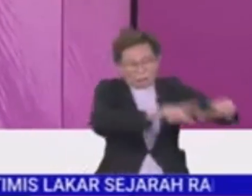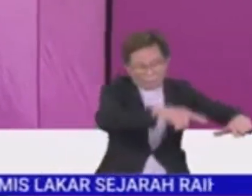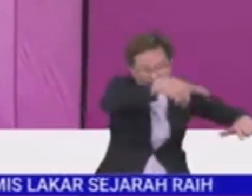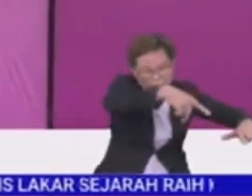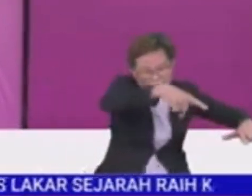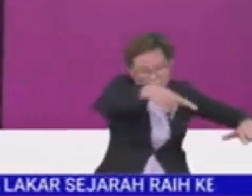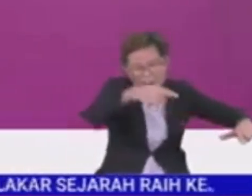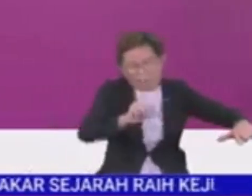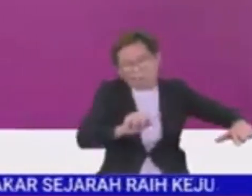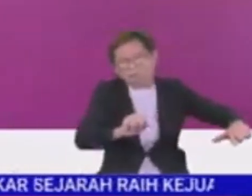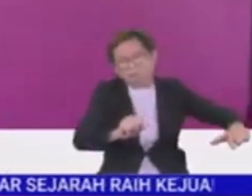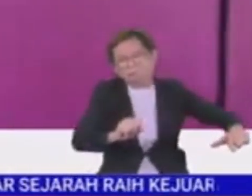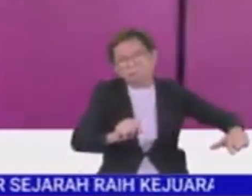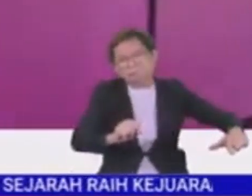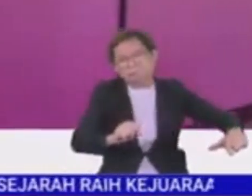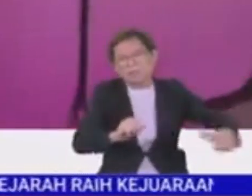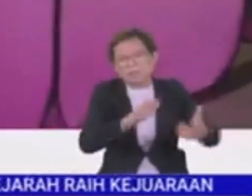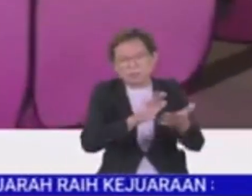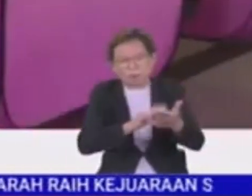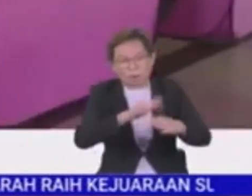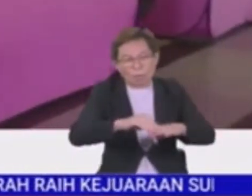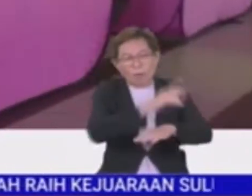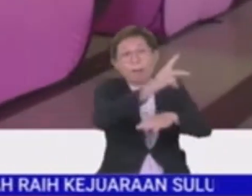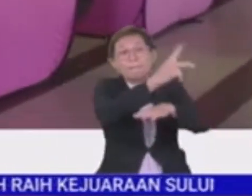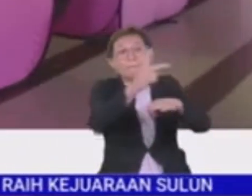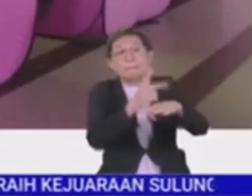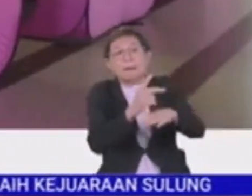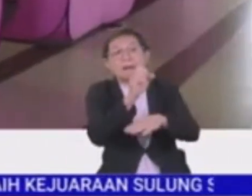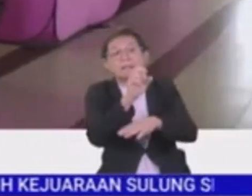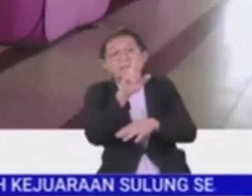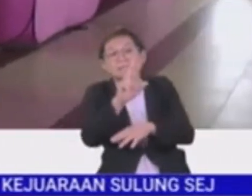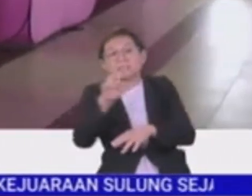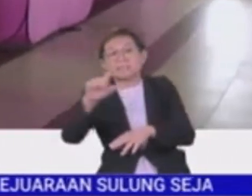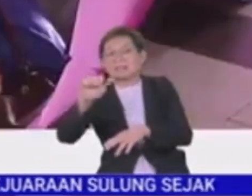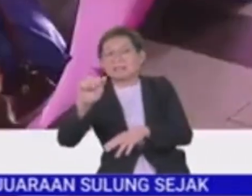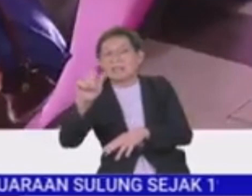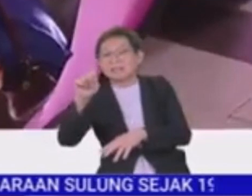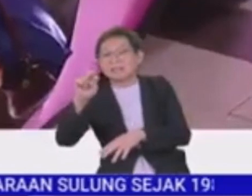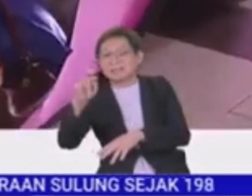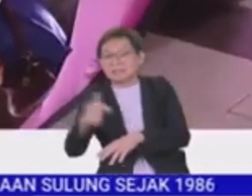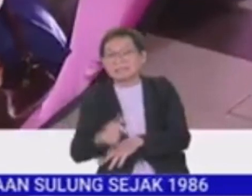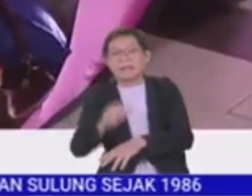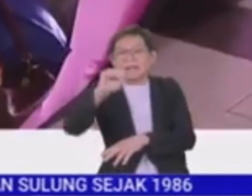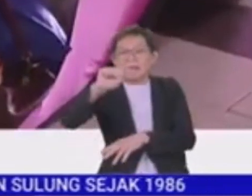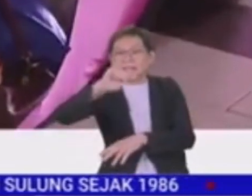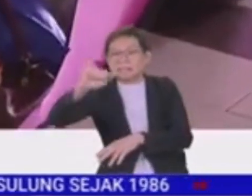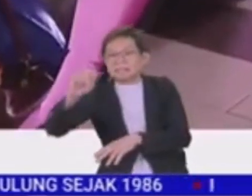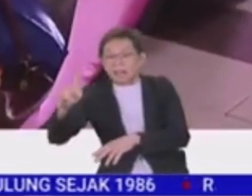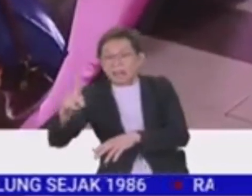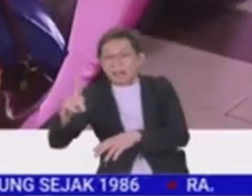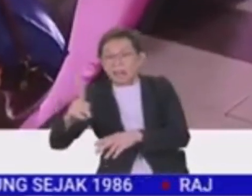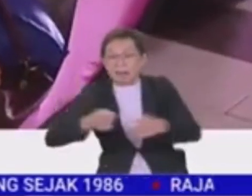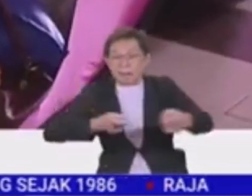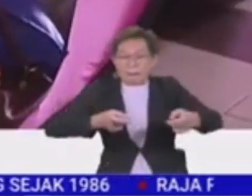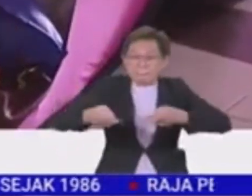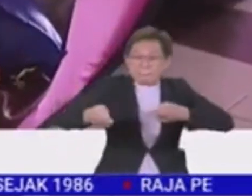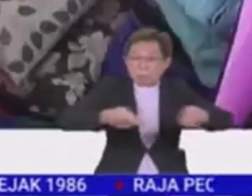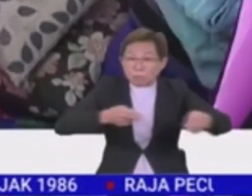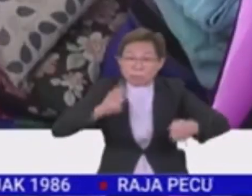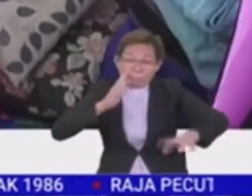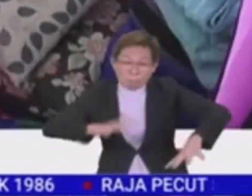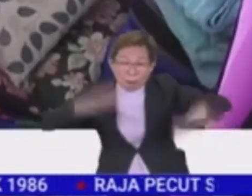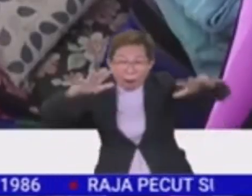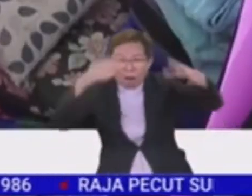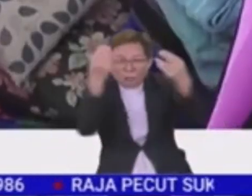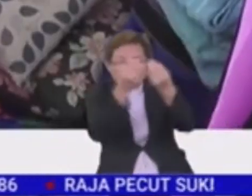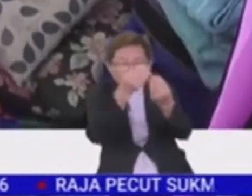di Pusat Pemindahan Sementara PPS Sekolah Menengah Kebangsaan Sri Gading. Kenyataan Jawatan Kuasa Pengurusan Bencana Daerah memberitahu